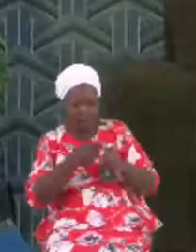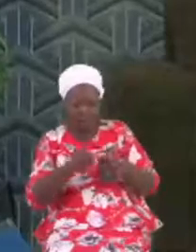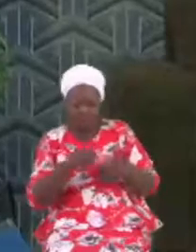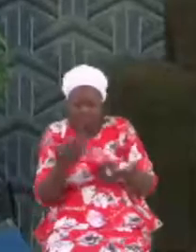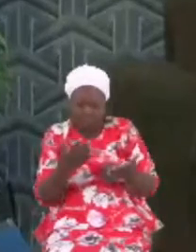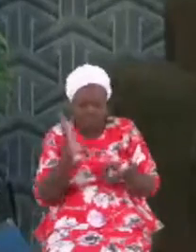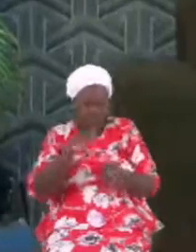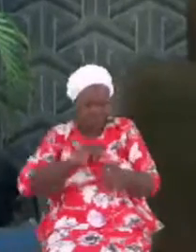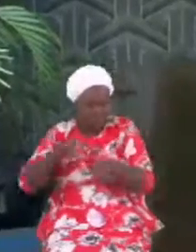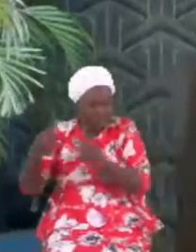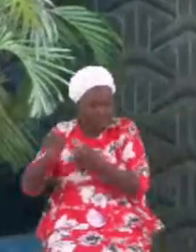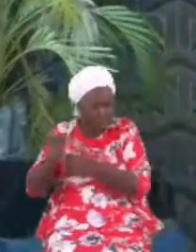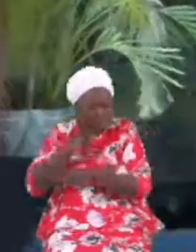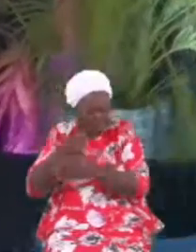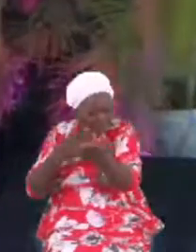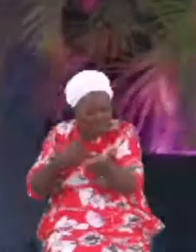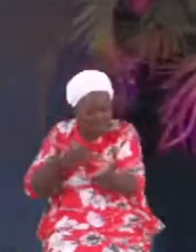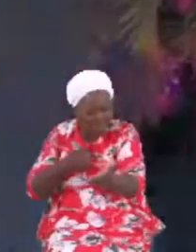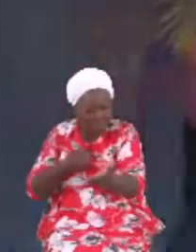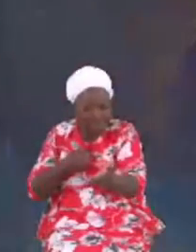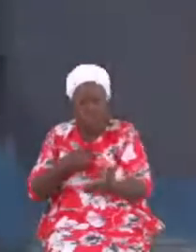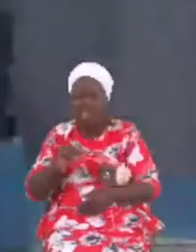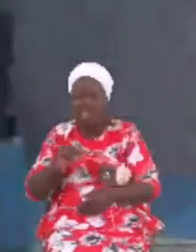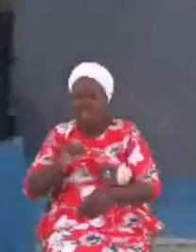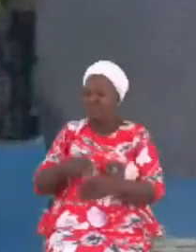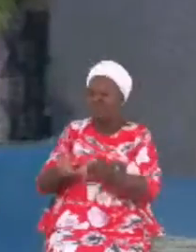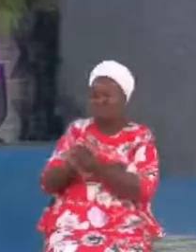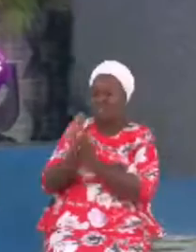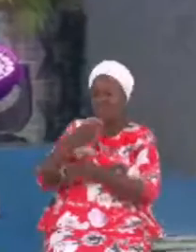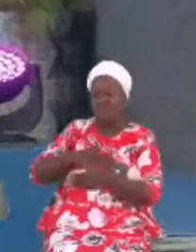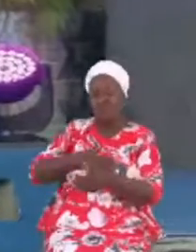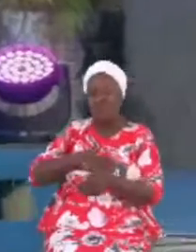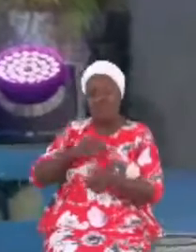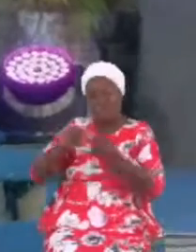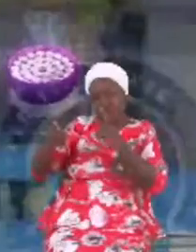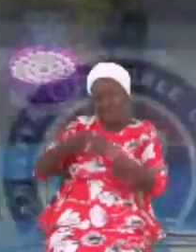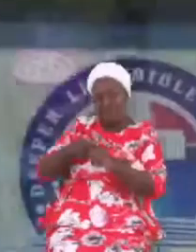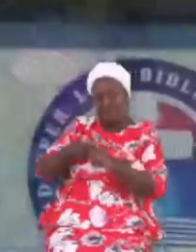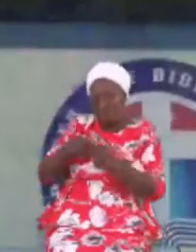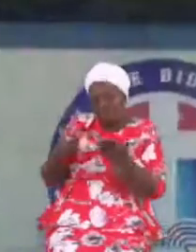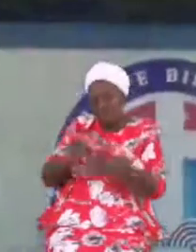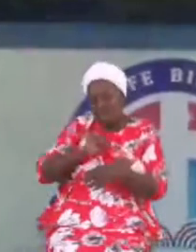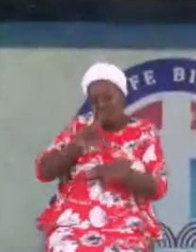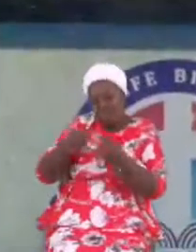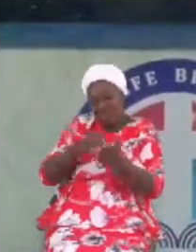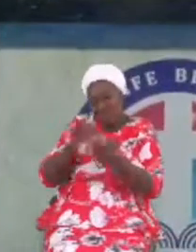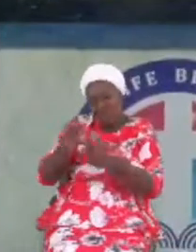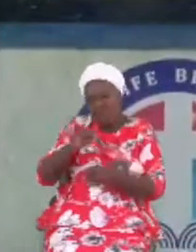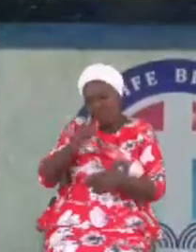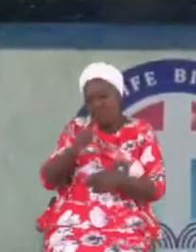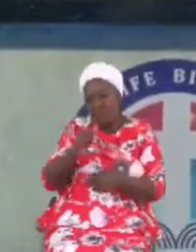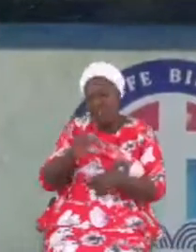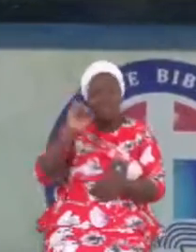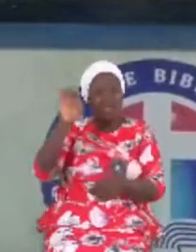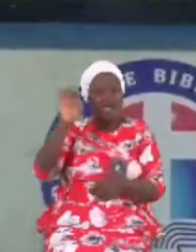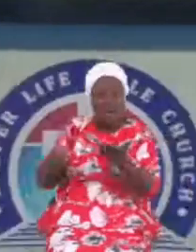alla. Je vais demander à celui qui m'a appelé pour nourrir les pousseaux s'il faut prendre la décision ou pas. Il se